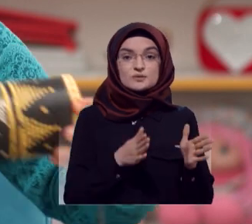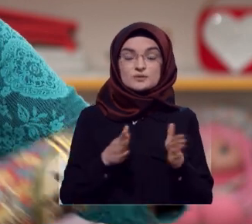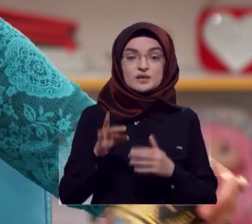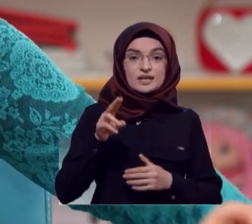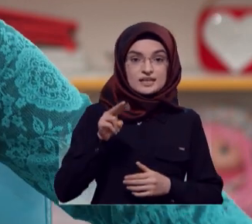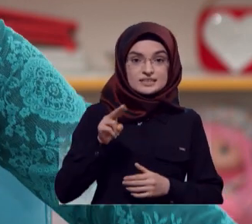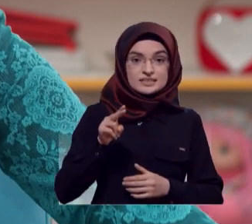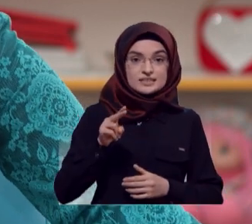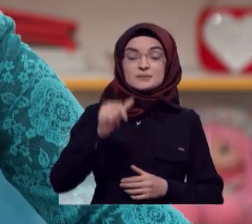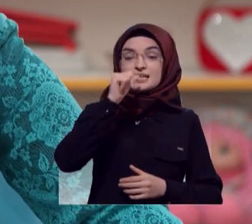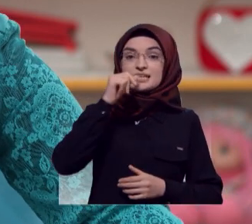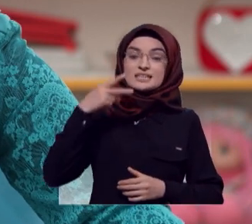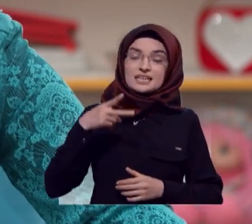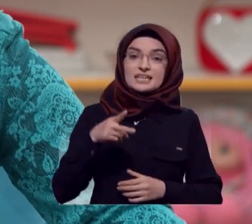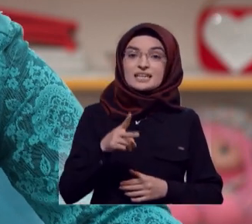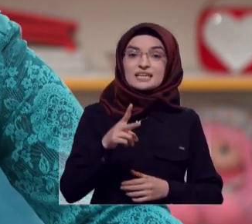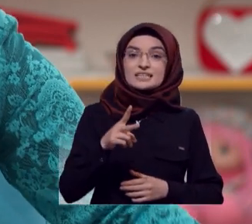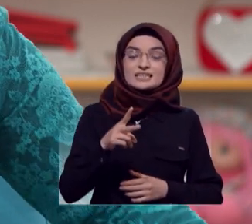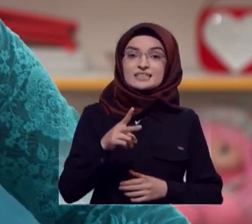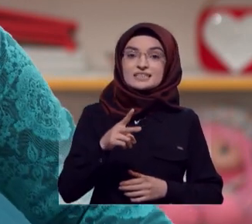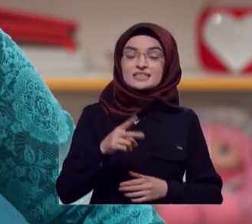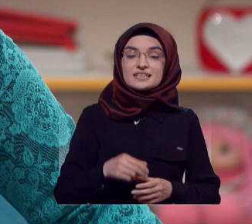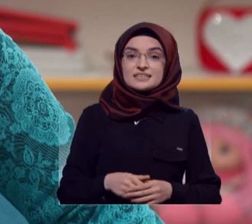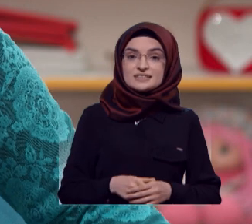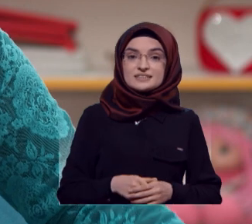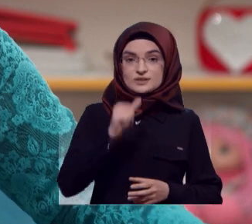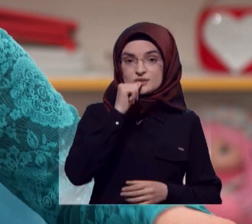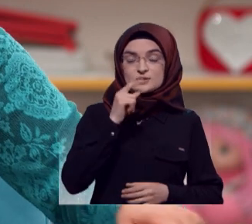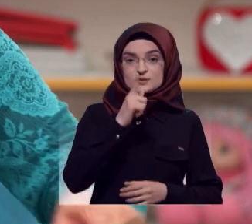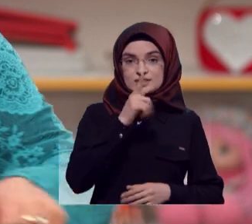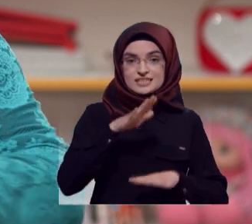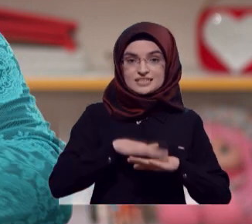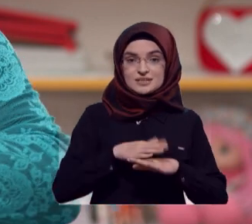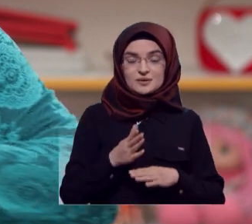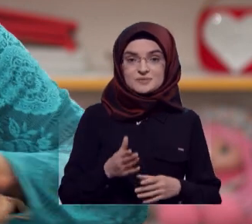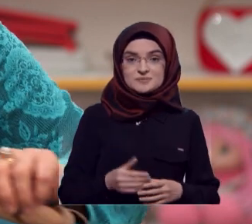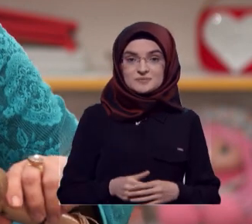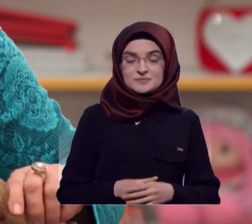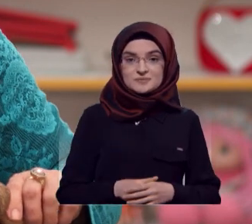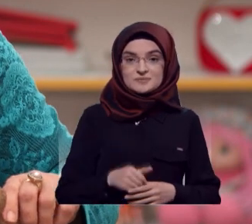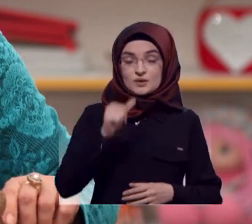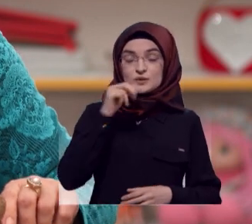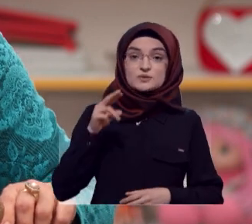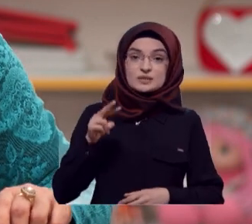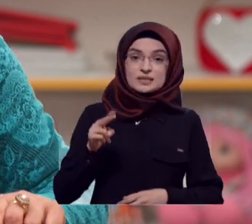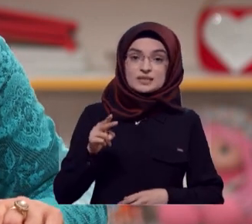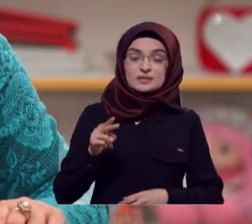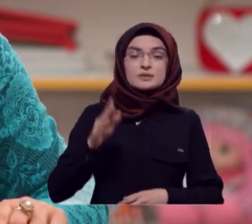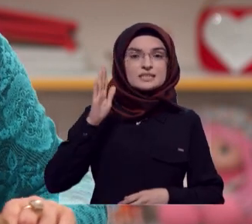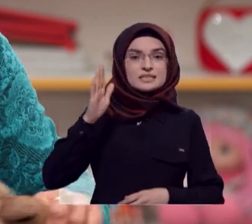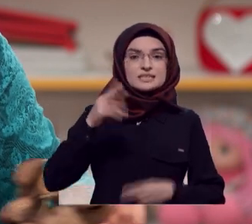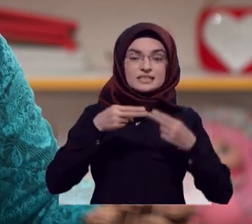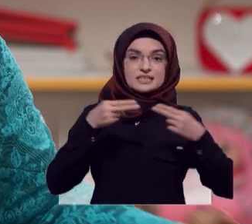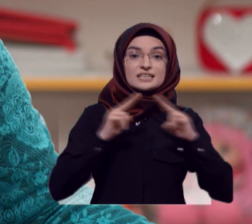yel gibi, derelerden şıkır şıkır şıkır şıkır şıkır şıkır sel gibi